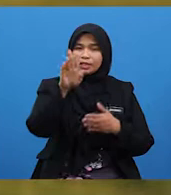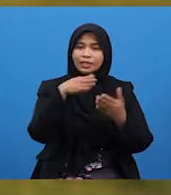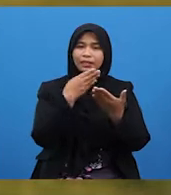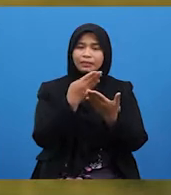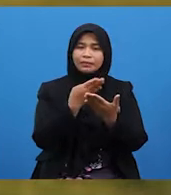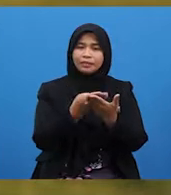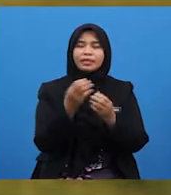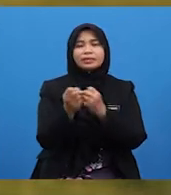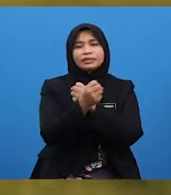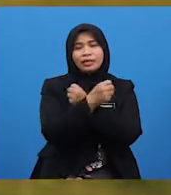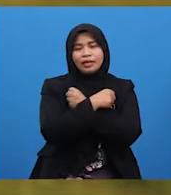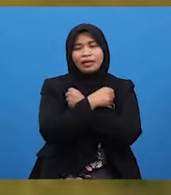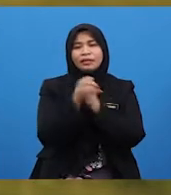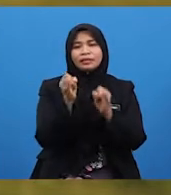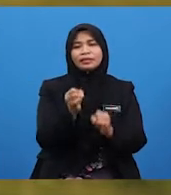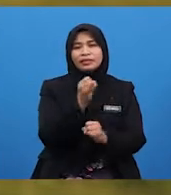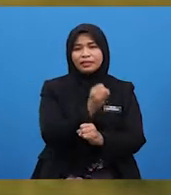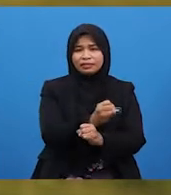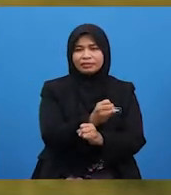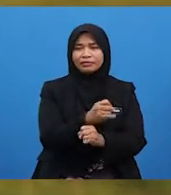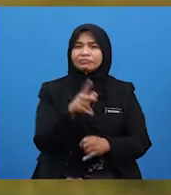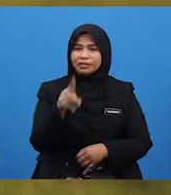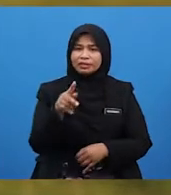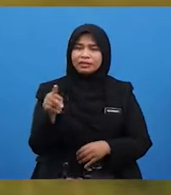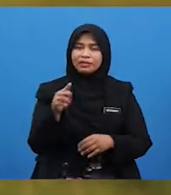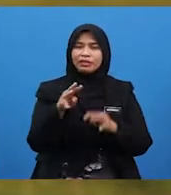kamu. Pastikan tulis dalam buku nota ya.